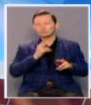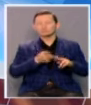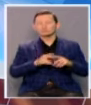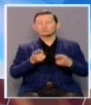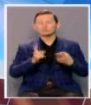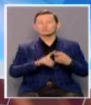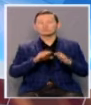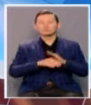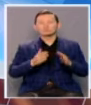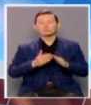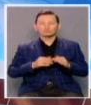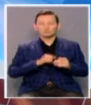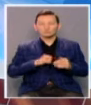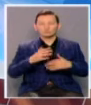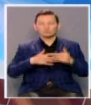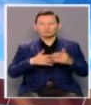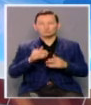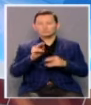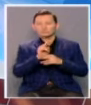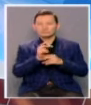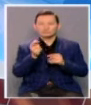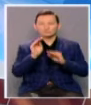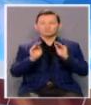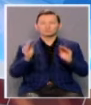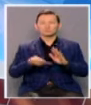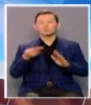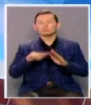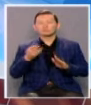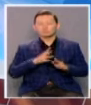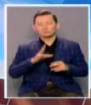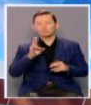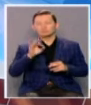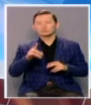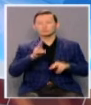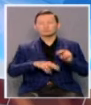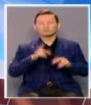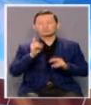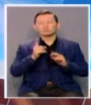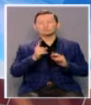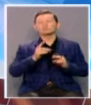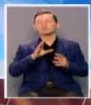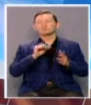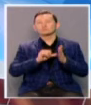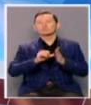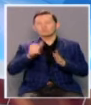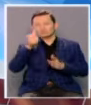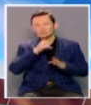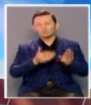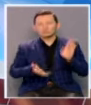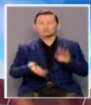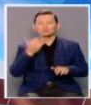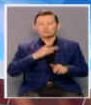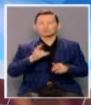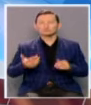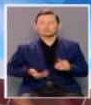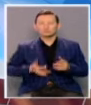момент жители собственными силами сделали легкий ремонт фасада здания. Как утверждают они, построенные еще 60 лет назад, в этих домах дальнейшее